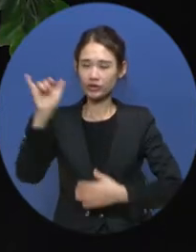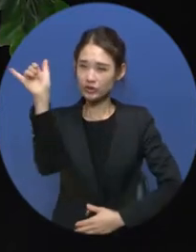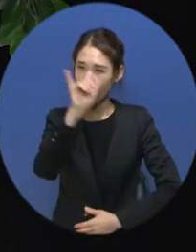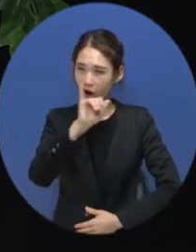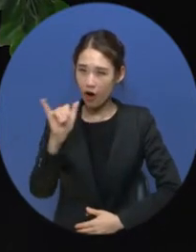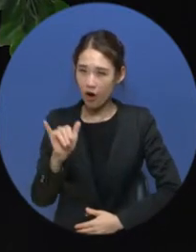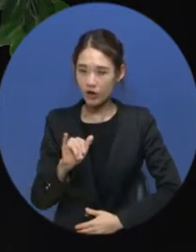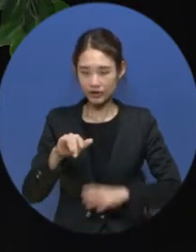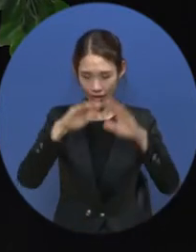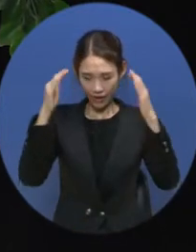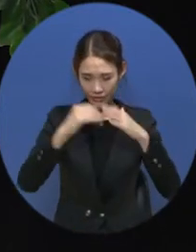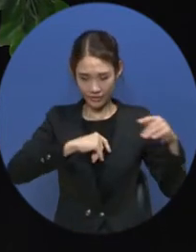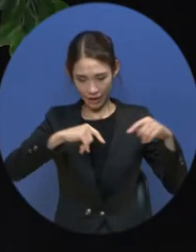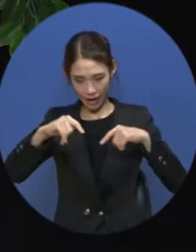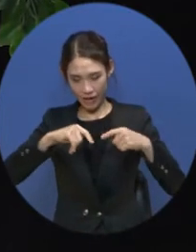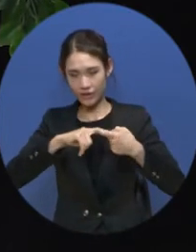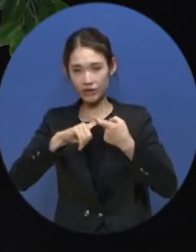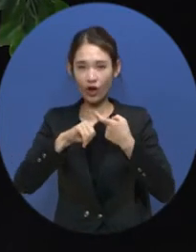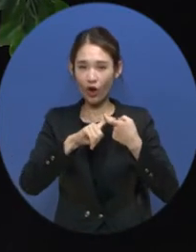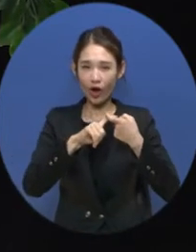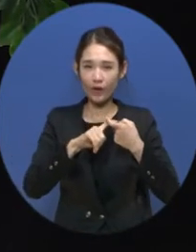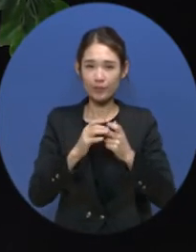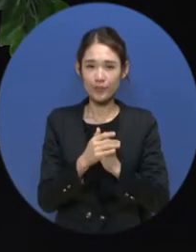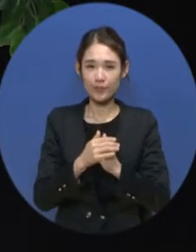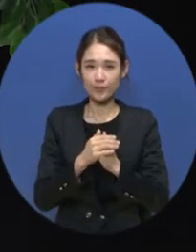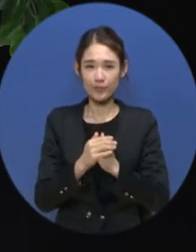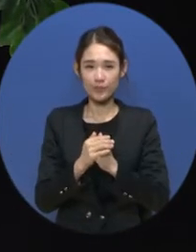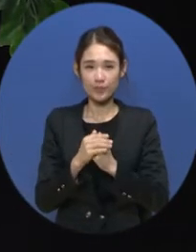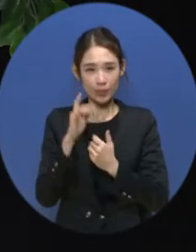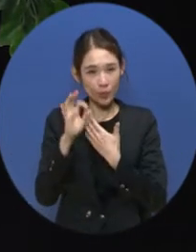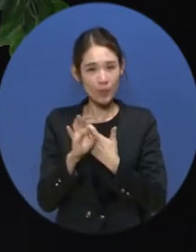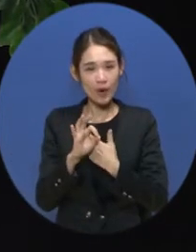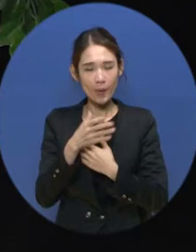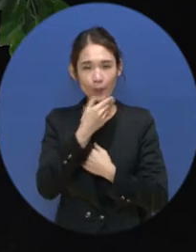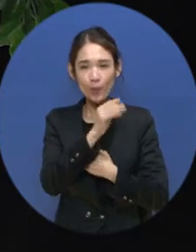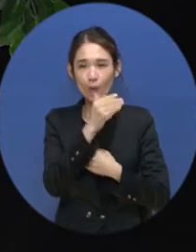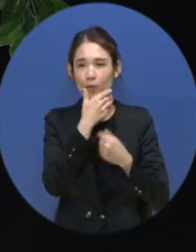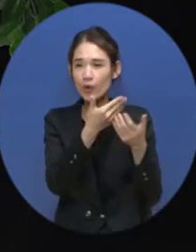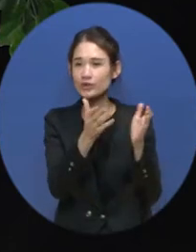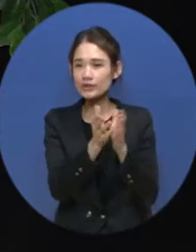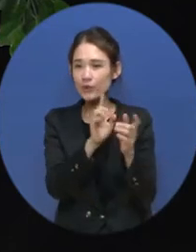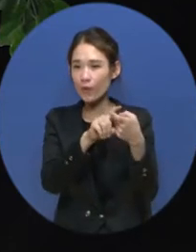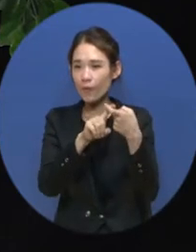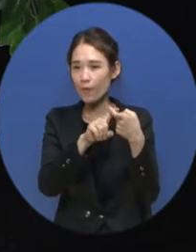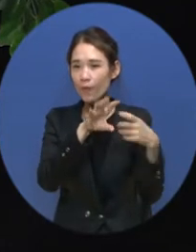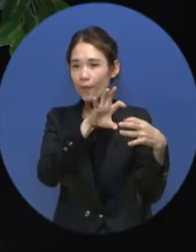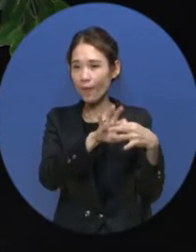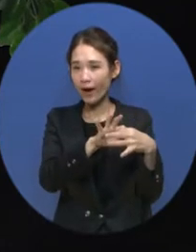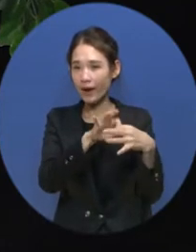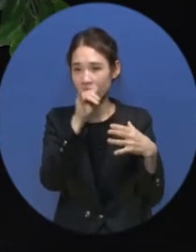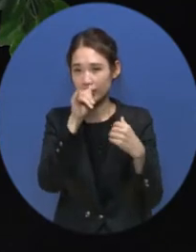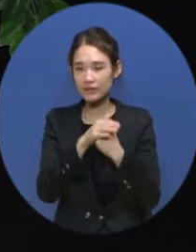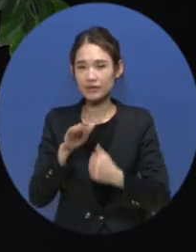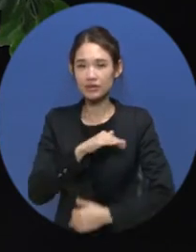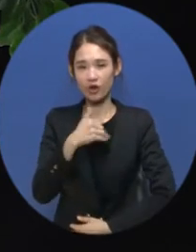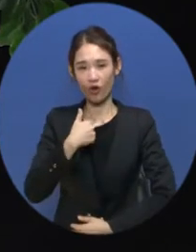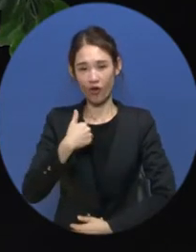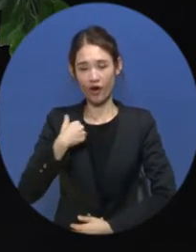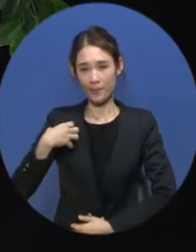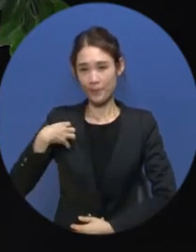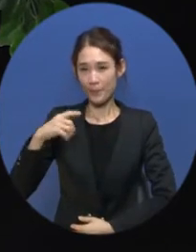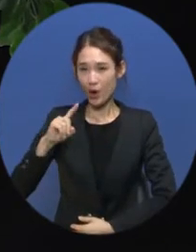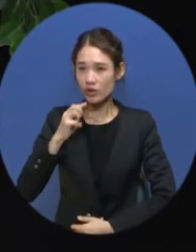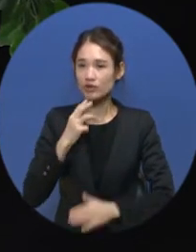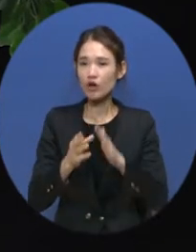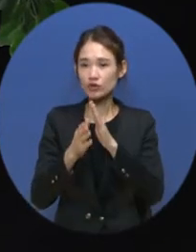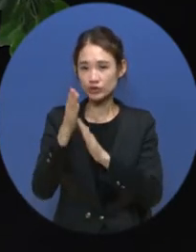전국을 다스리는 연합회고 그러니까 이제 복지부하고 굉장히 관계가 있겠죠. 근데 이제 저희는 이제 서울시에서 서울시의 어떤